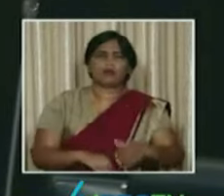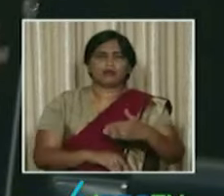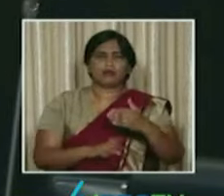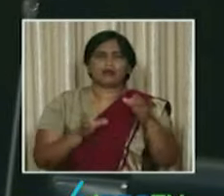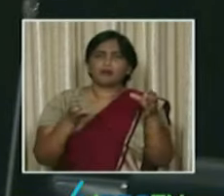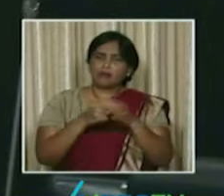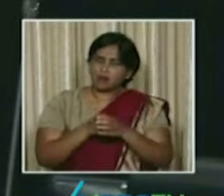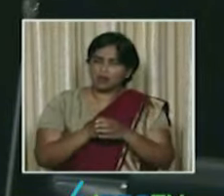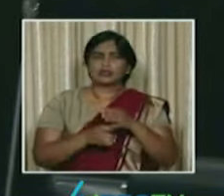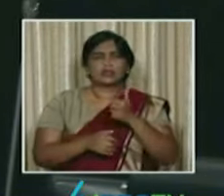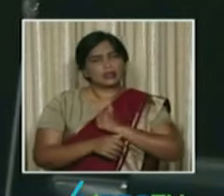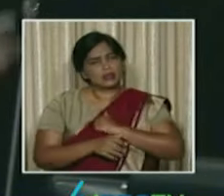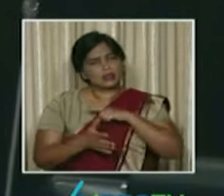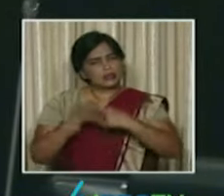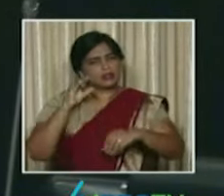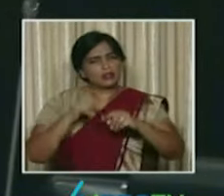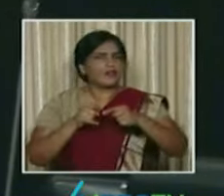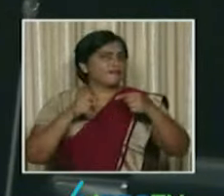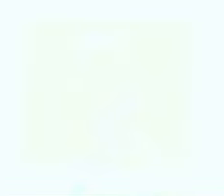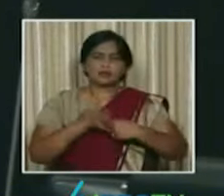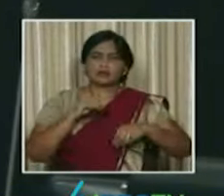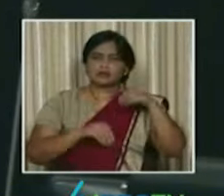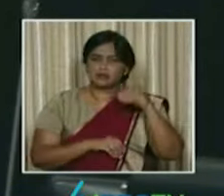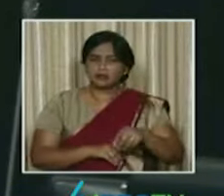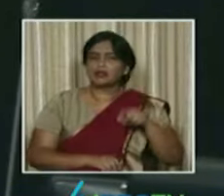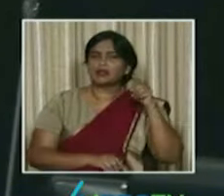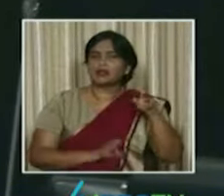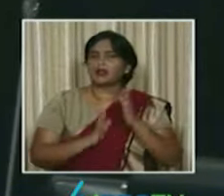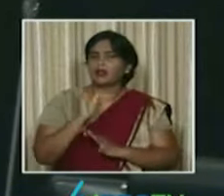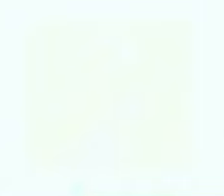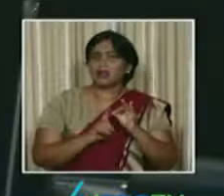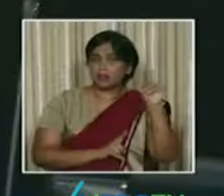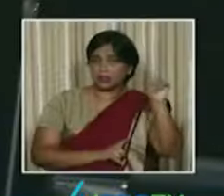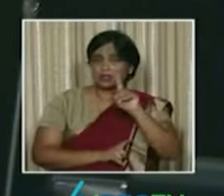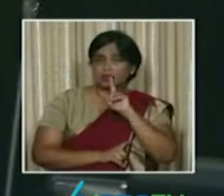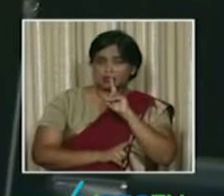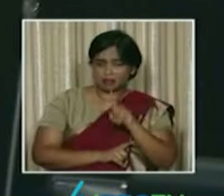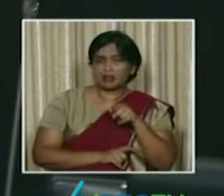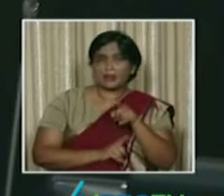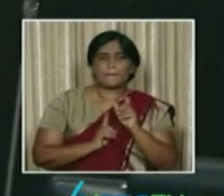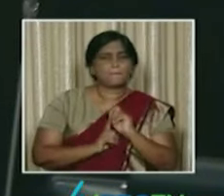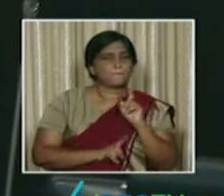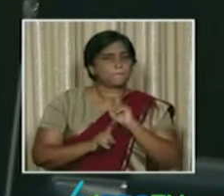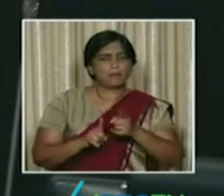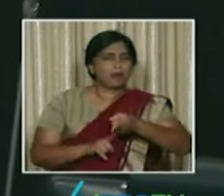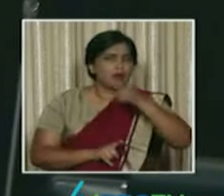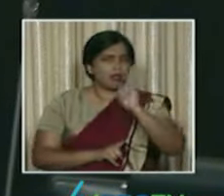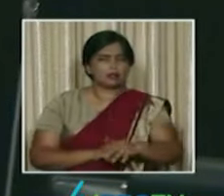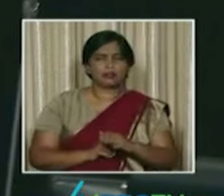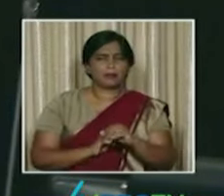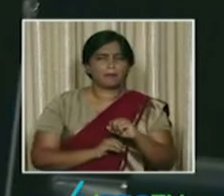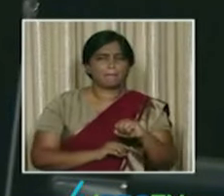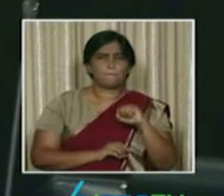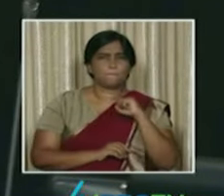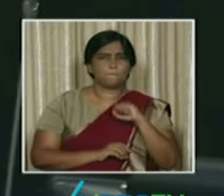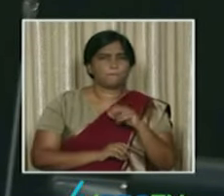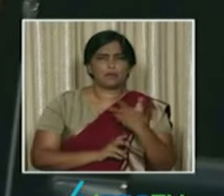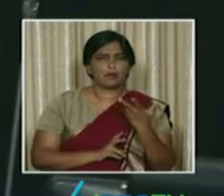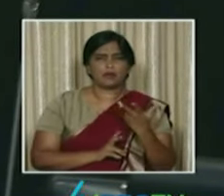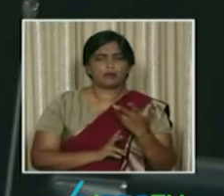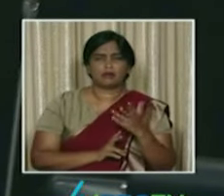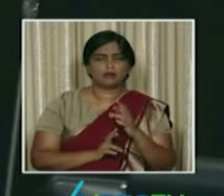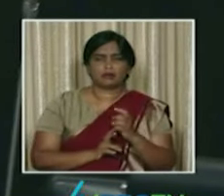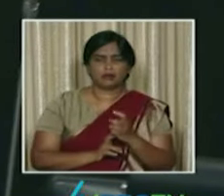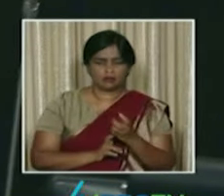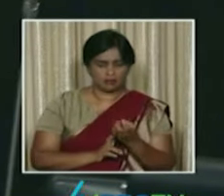පක්ෂ ආඡන්දය දුන්නත් විපක්ෂව ඡන්දය දුන්නත් ඒ මන්ත්‍රී නම් කියන්නේ බොහොම ඉස්සරහටම සම්මත කරපේක වළංගු නැහැ කියලා සභානායකතුමා දිනට